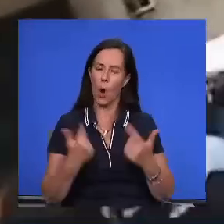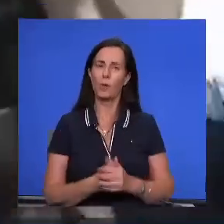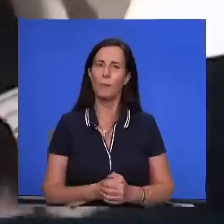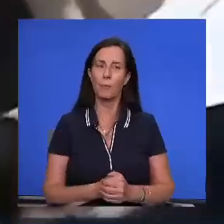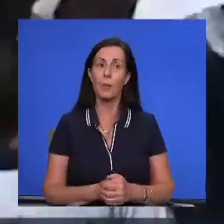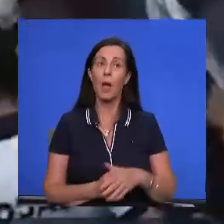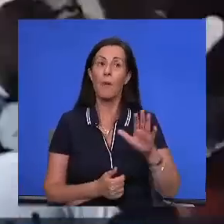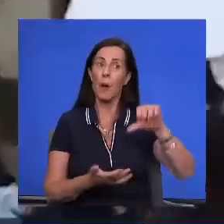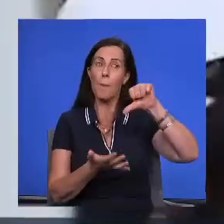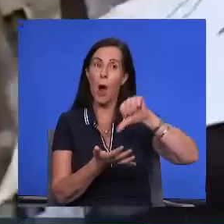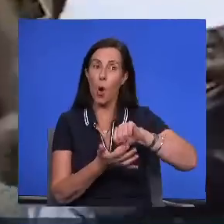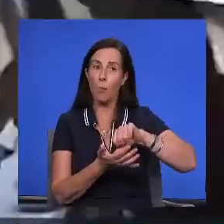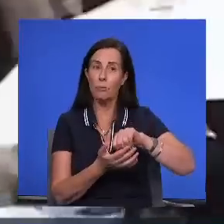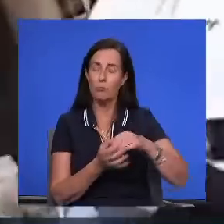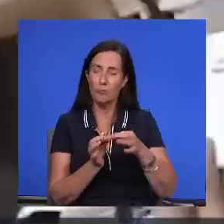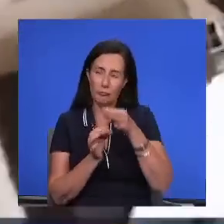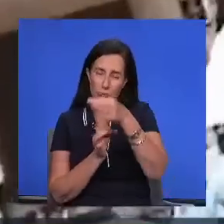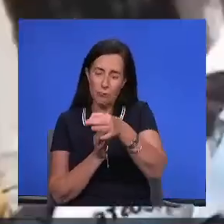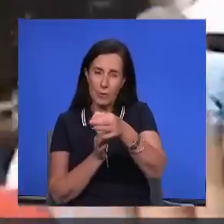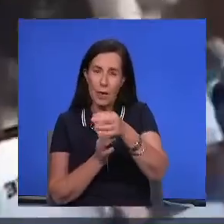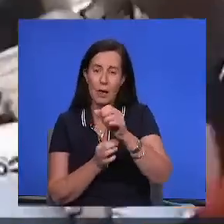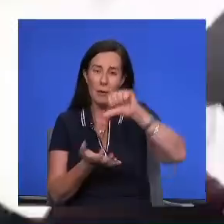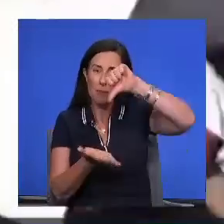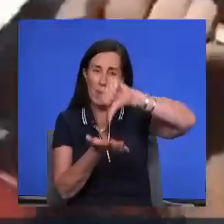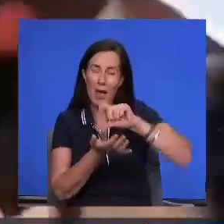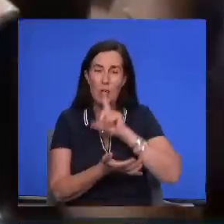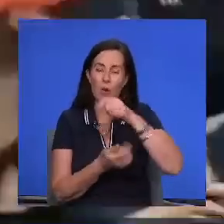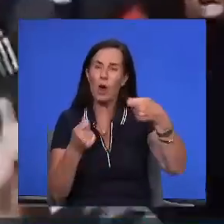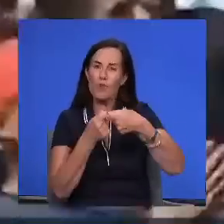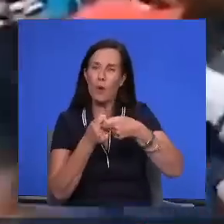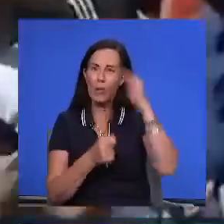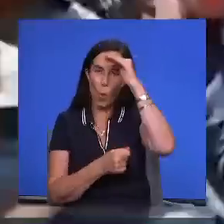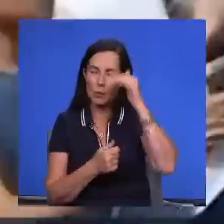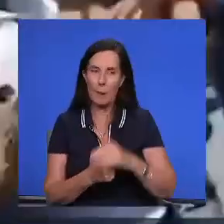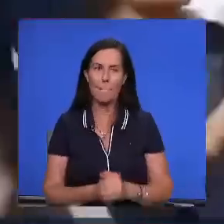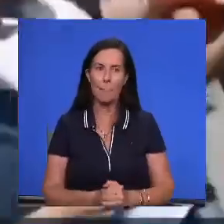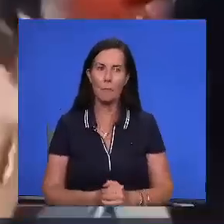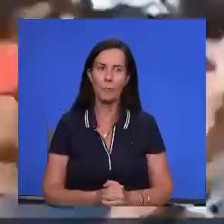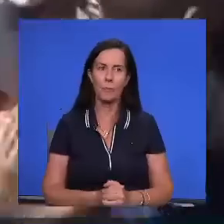וגם בעיירה ג'רמנה בפרוור של דמשק שמזוהה עם הדרוזים.